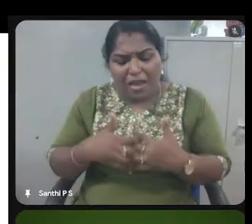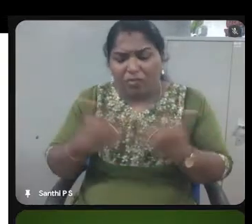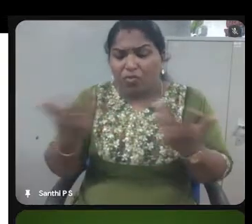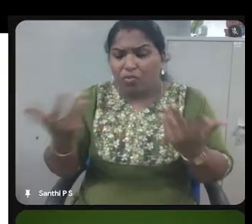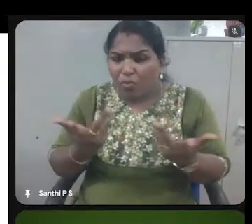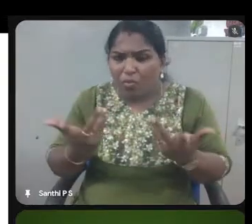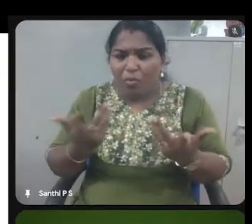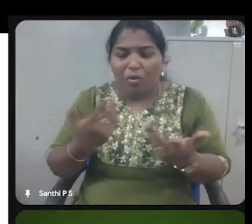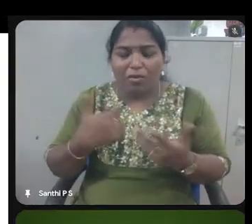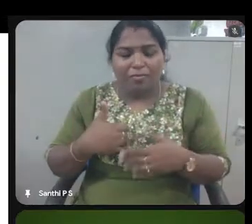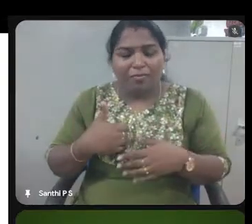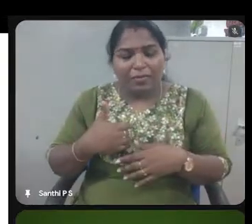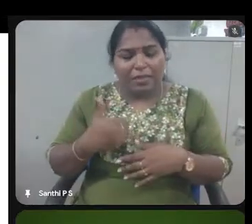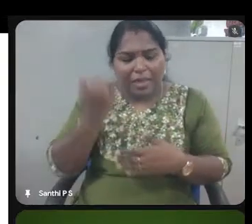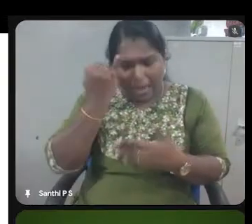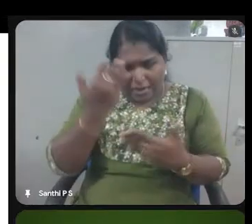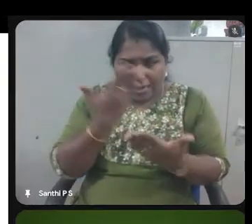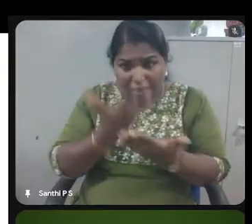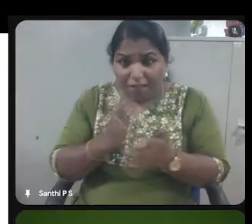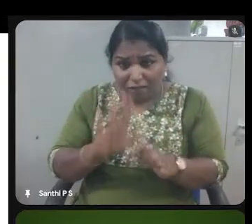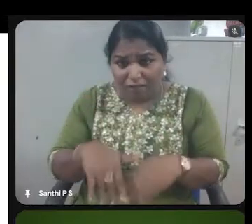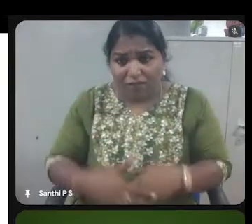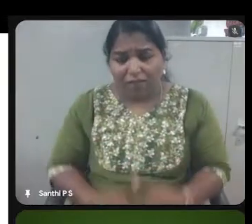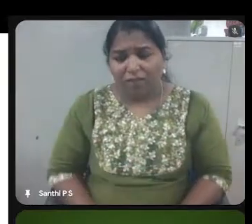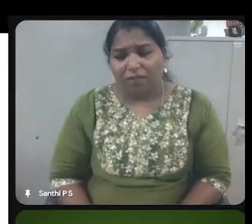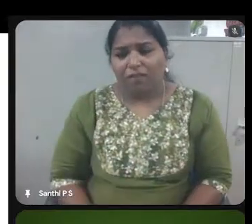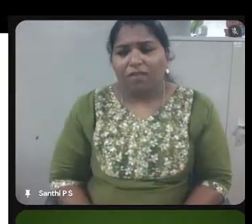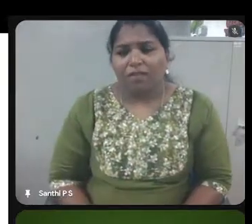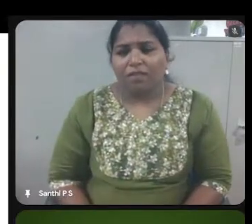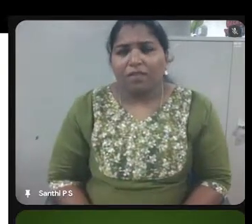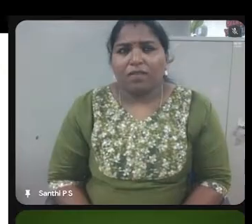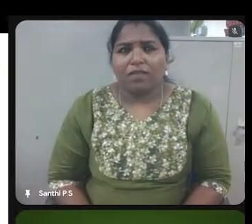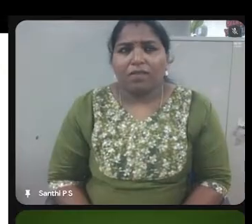പറ്റി അങ്ങനെ എന്തെങ്കിലും സജഷൻസ് ഉണ്ടോ?